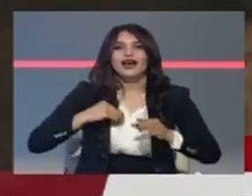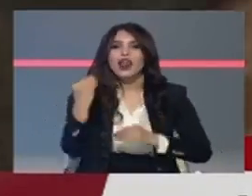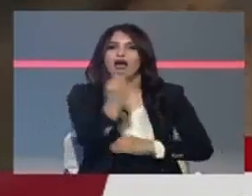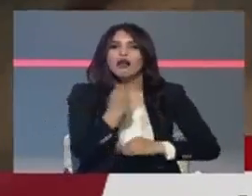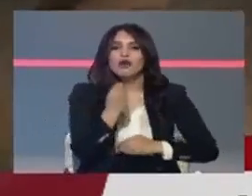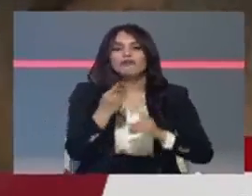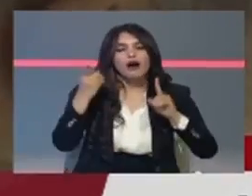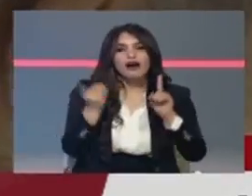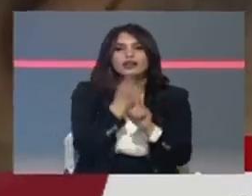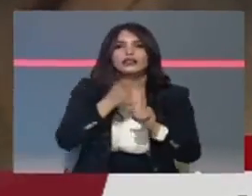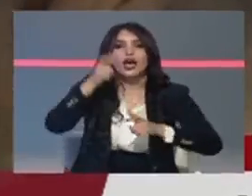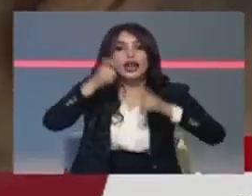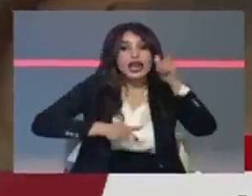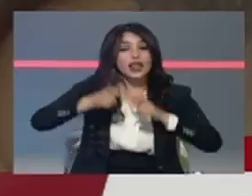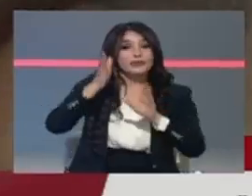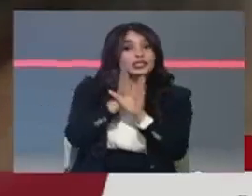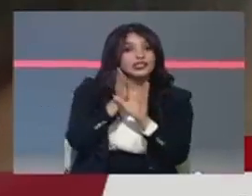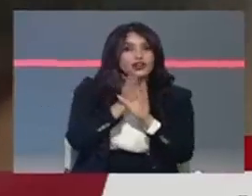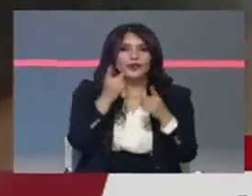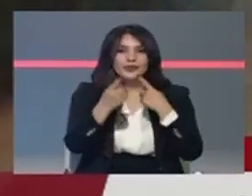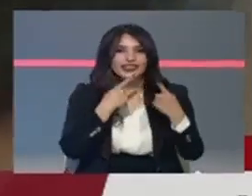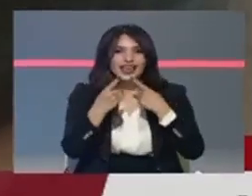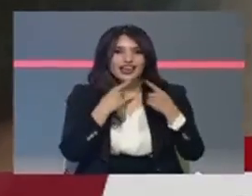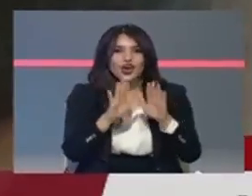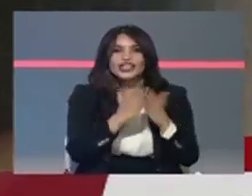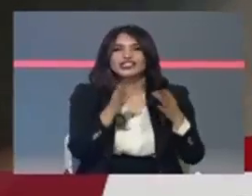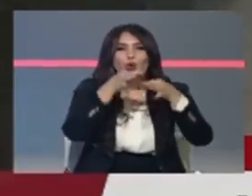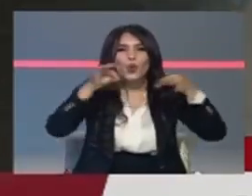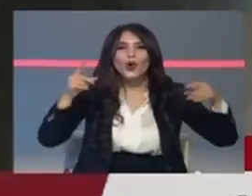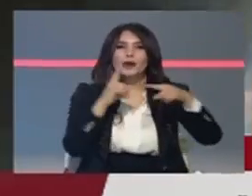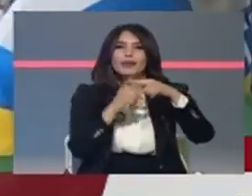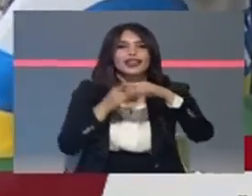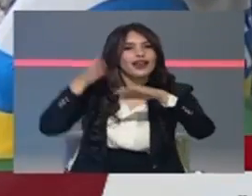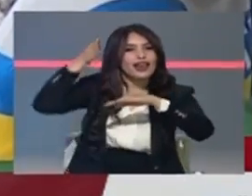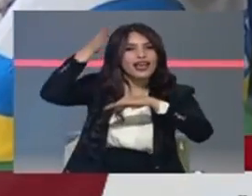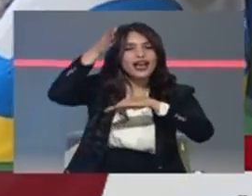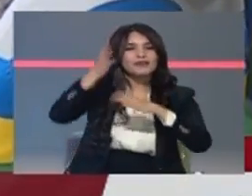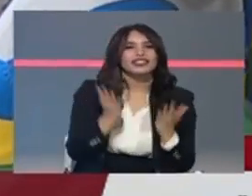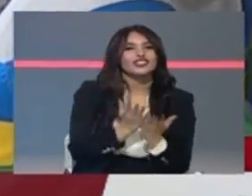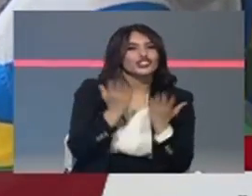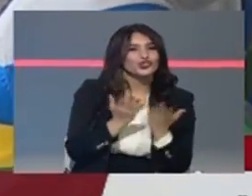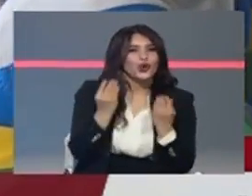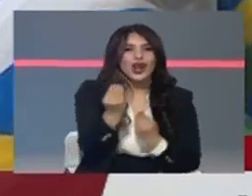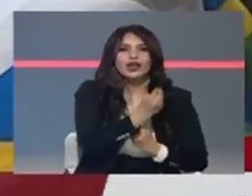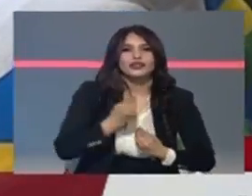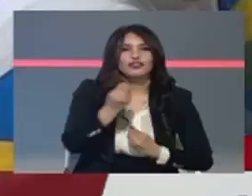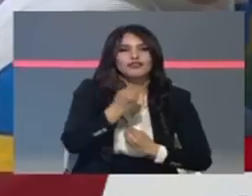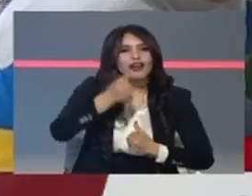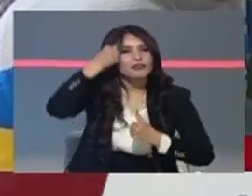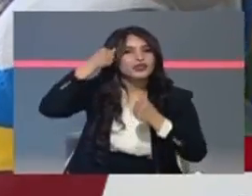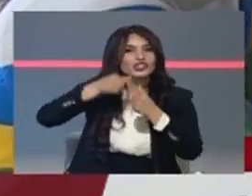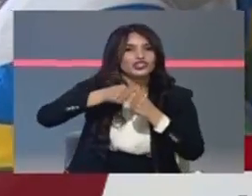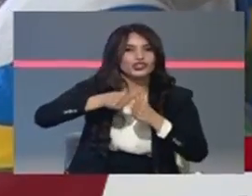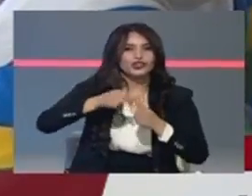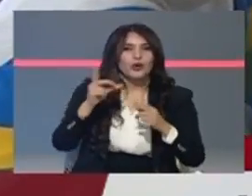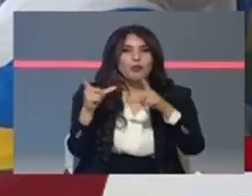خصوصا، يوصي المختصون بتبادل القصص الإيجابية الباعثة للأمل لتجاوز ما قد يرسخ في ذاكرتهم